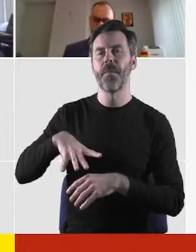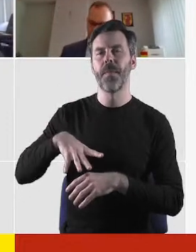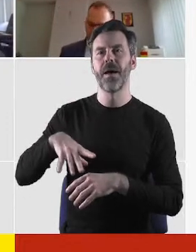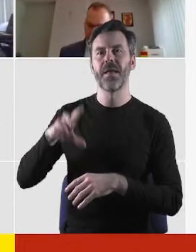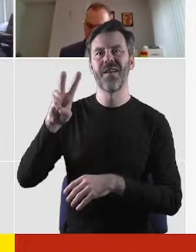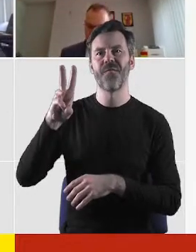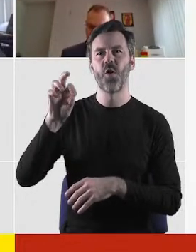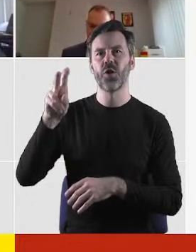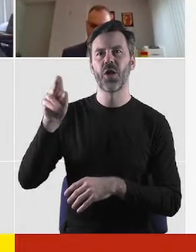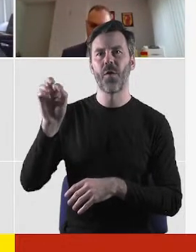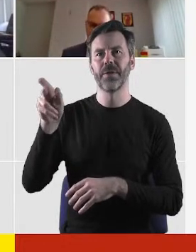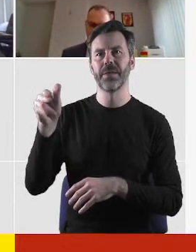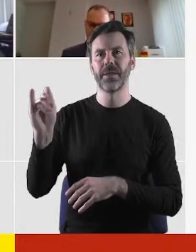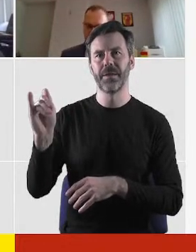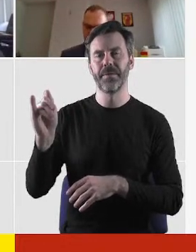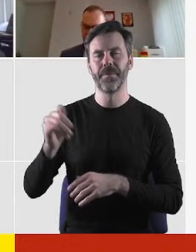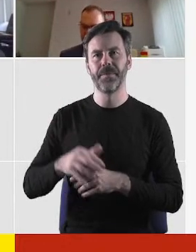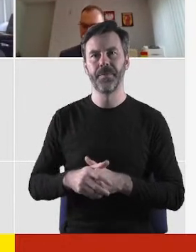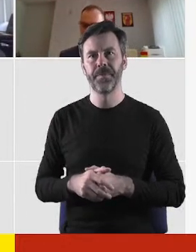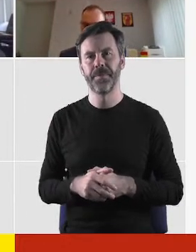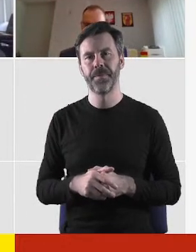Waldemar Wojciechowski.